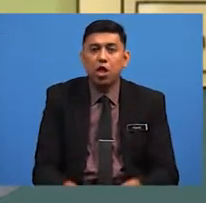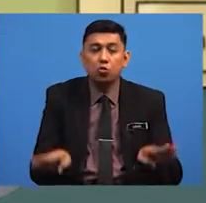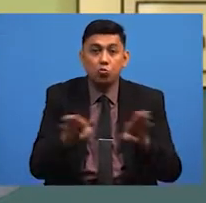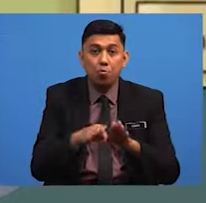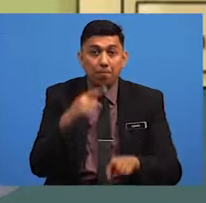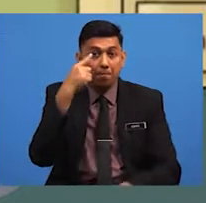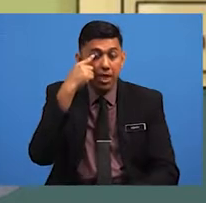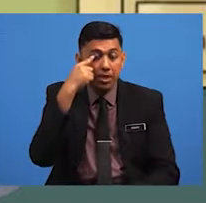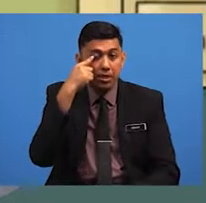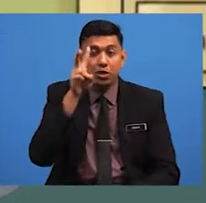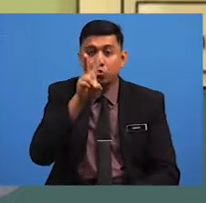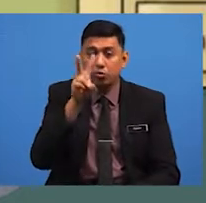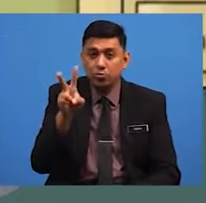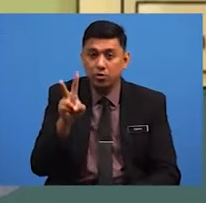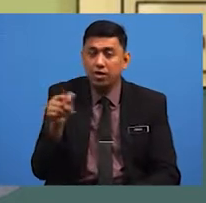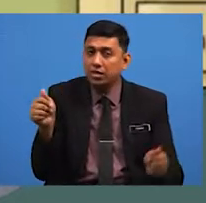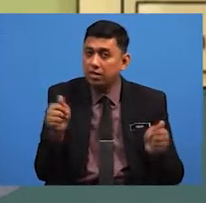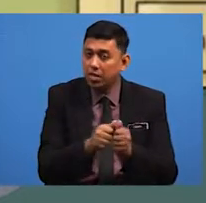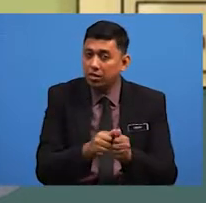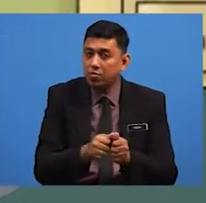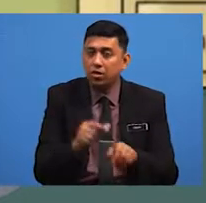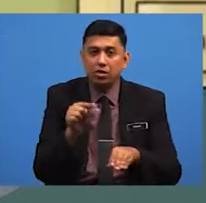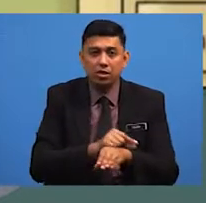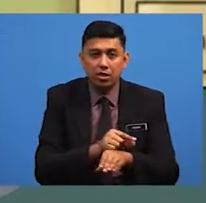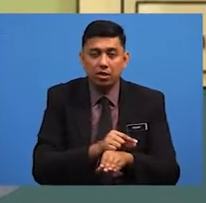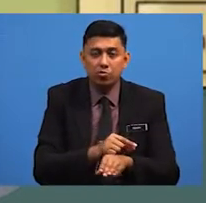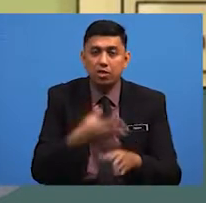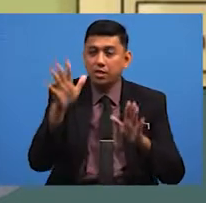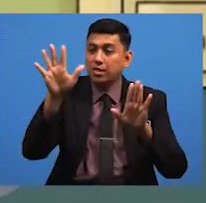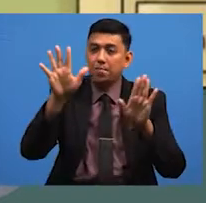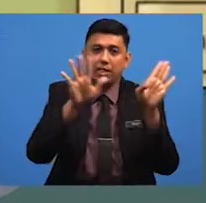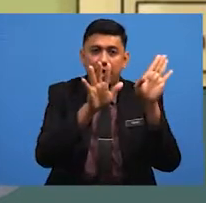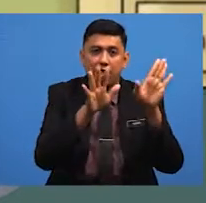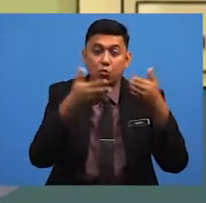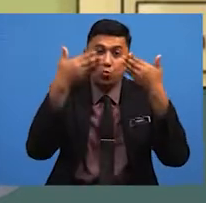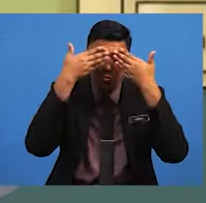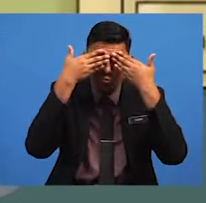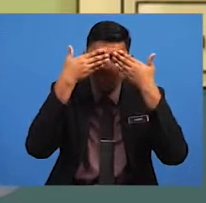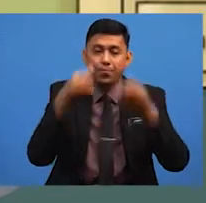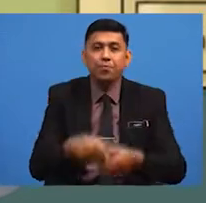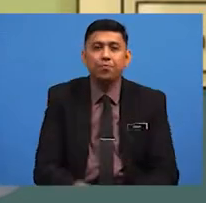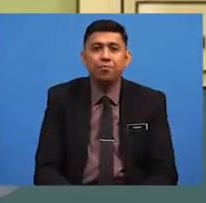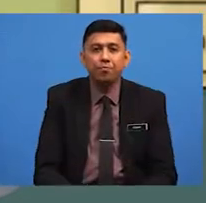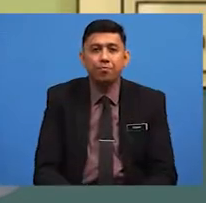ke-22 matte dengan tekan tapak tangan memori